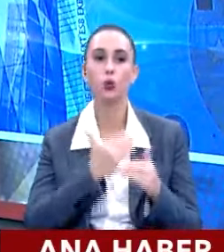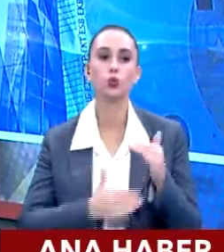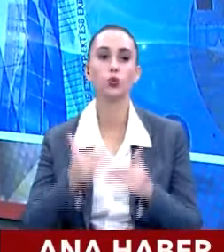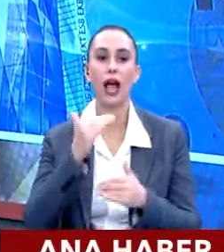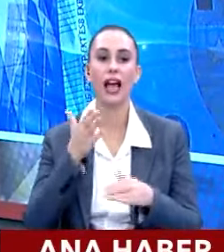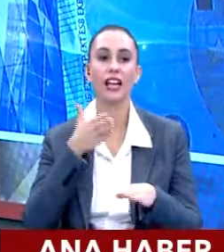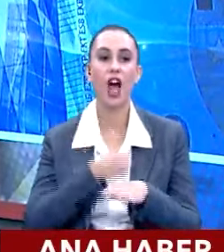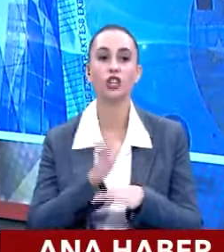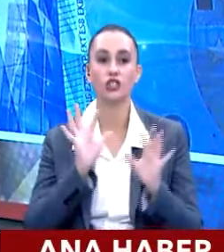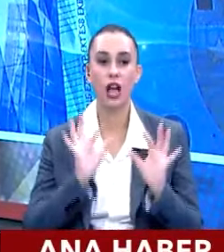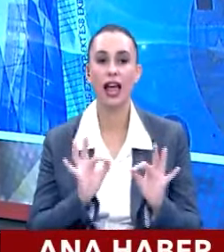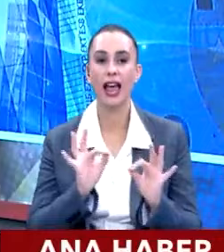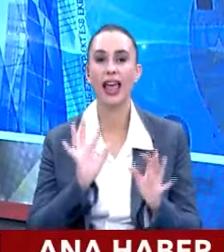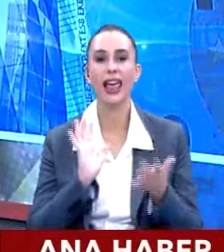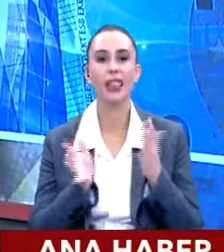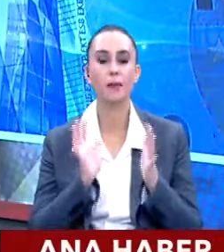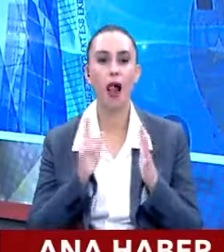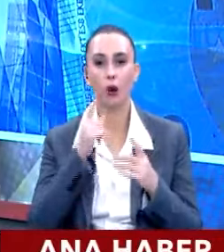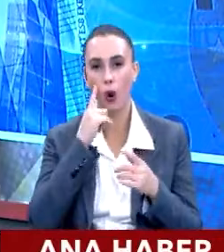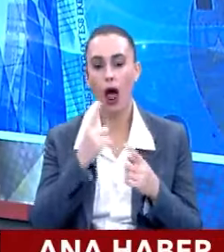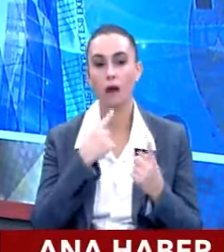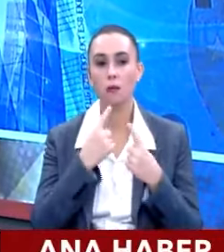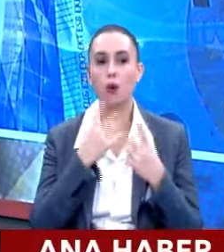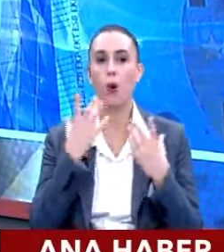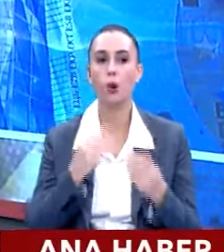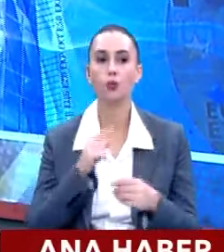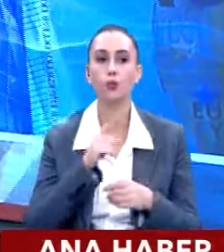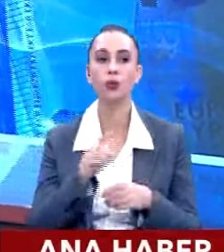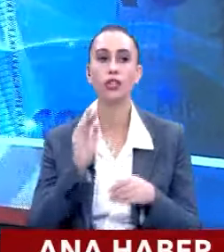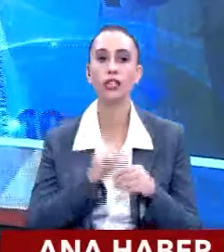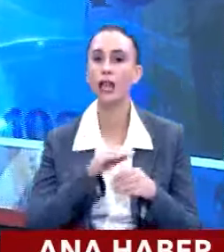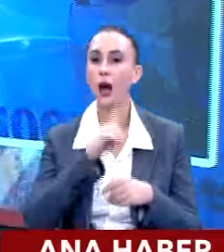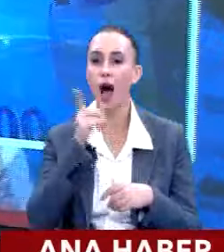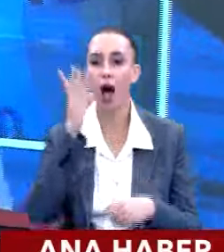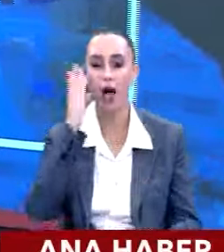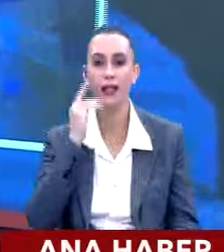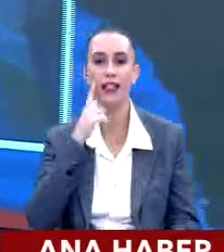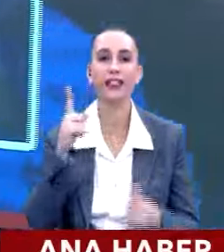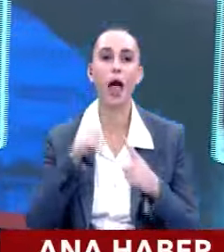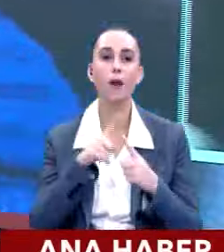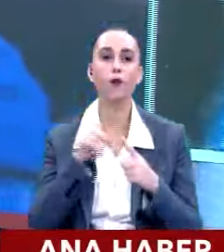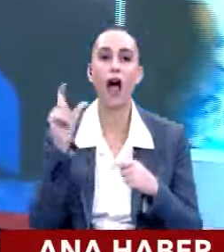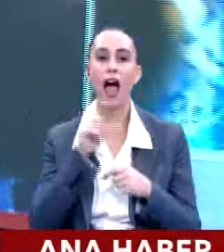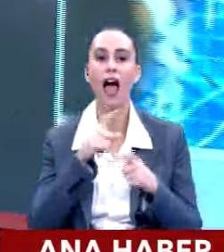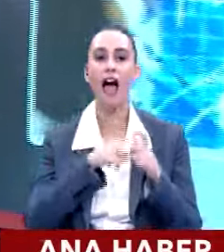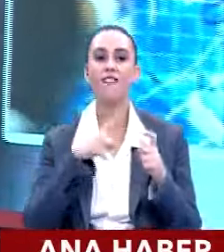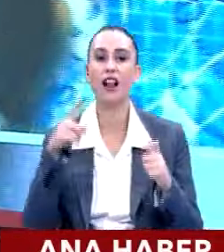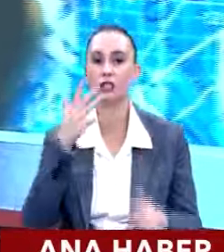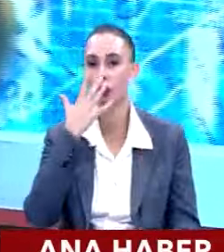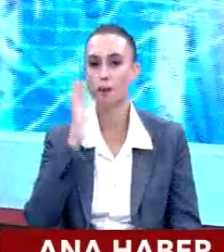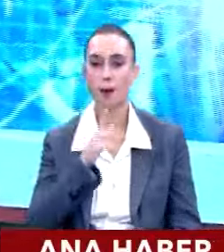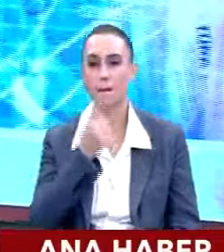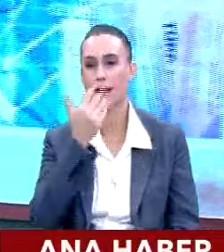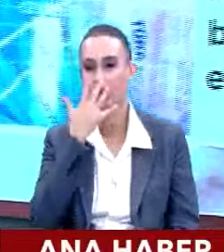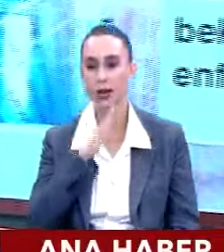bir gerçekleşme ihtimalini ortaya koyuyor dedi. Yani buradan da anlayacağımız üzere Temmuz ayında enflasyon